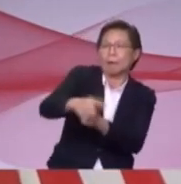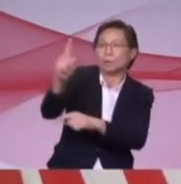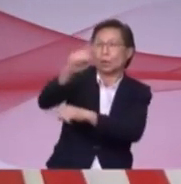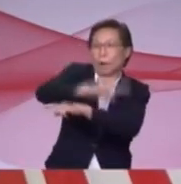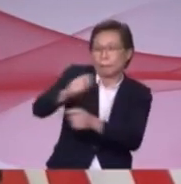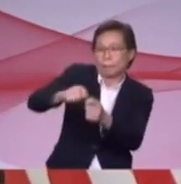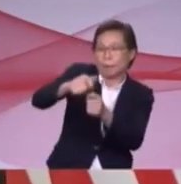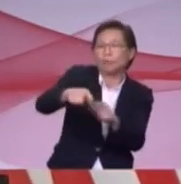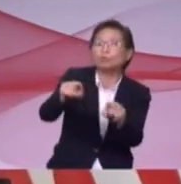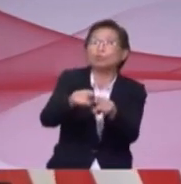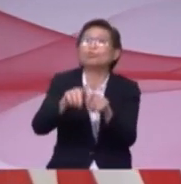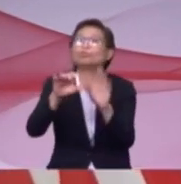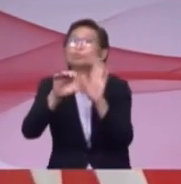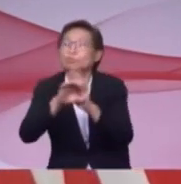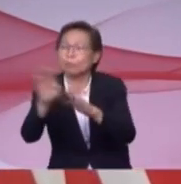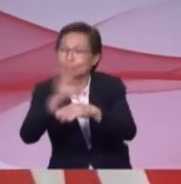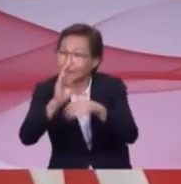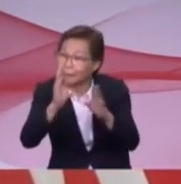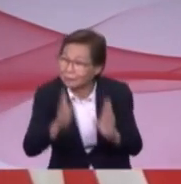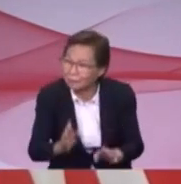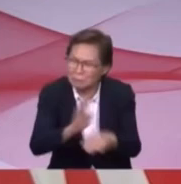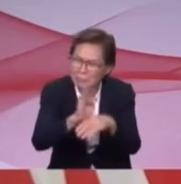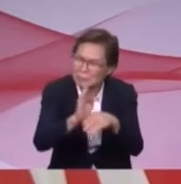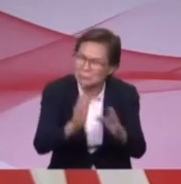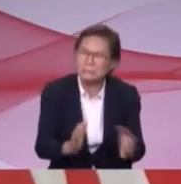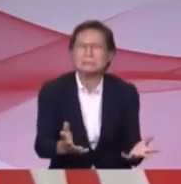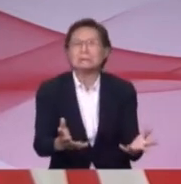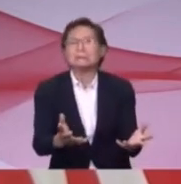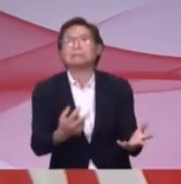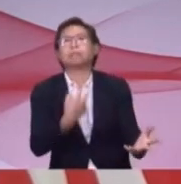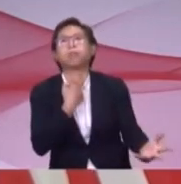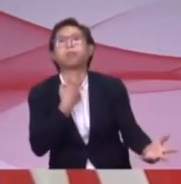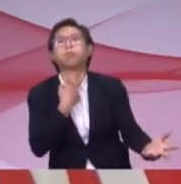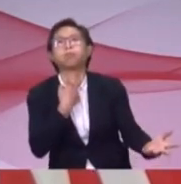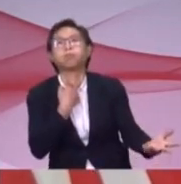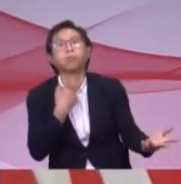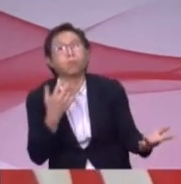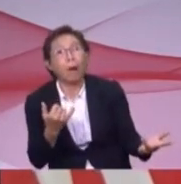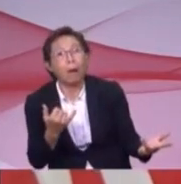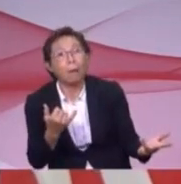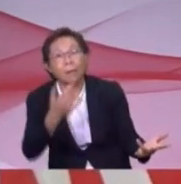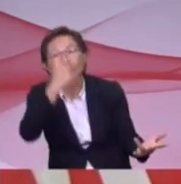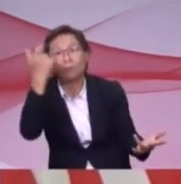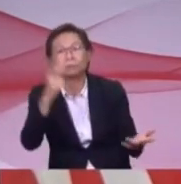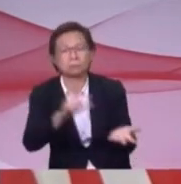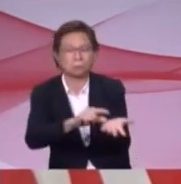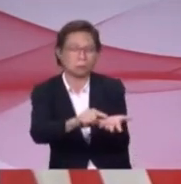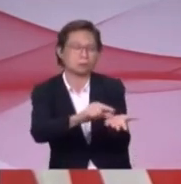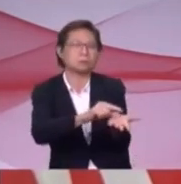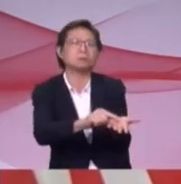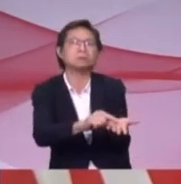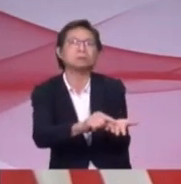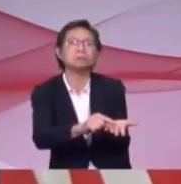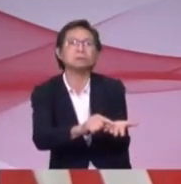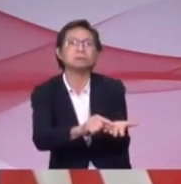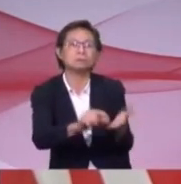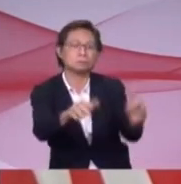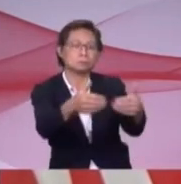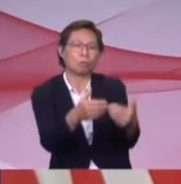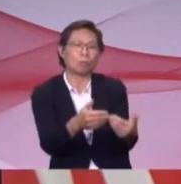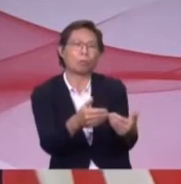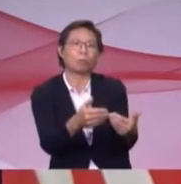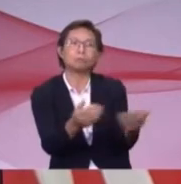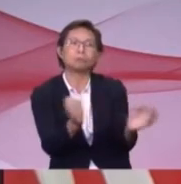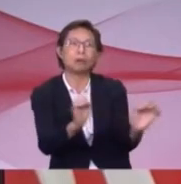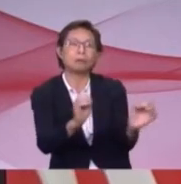seperti peniaga-peniaga kecil akan terkesan kerana punca pendapatan mereka akan tertutup